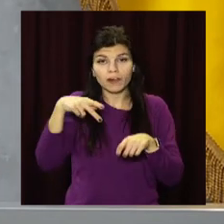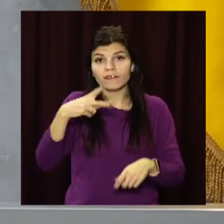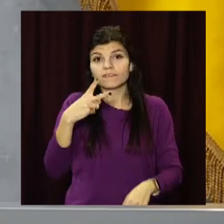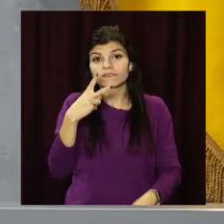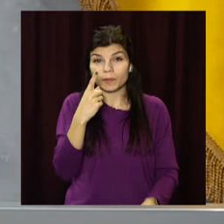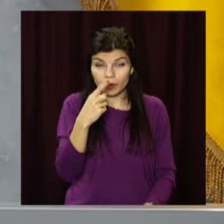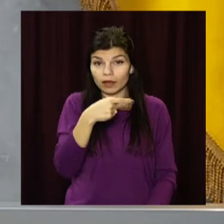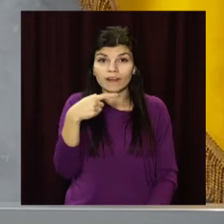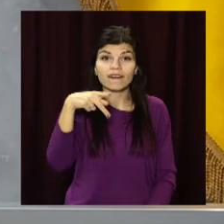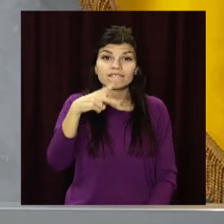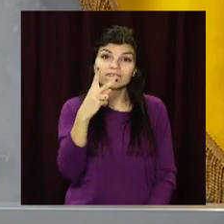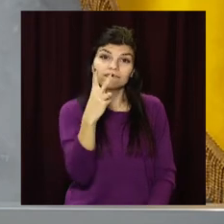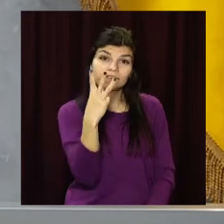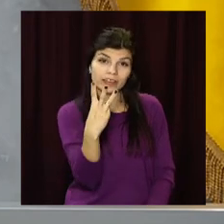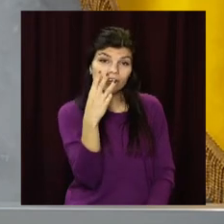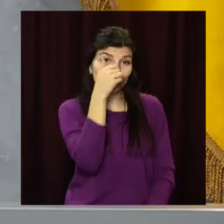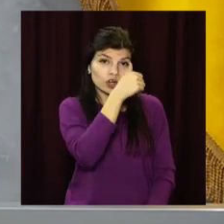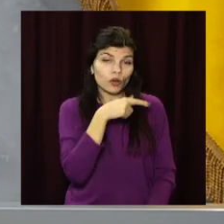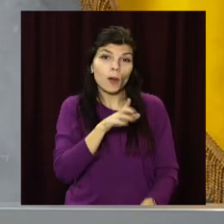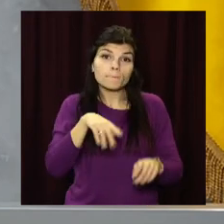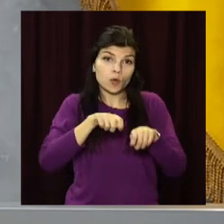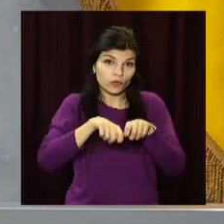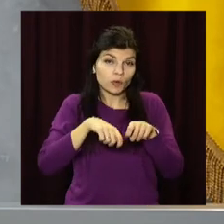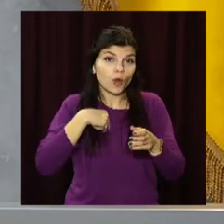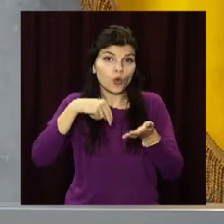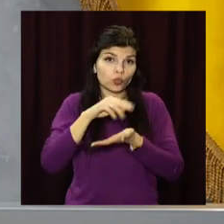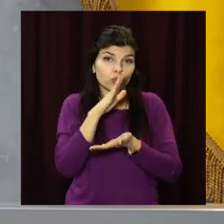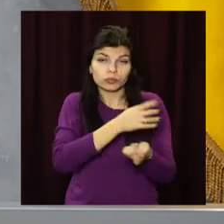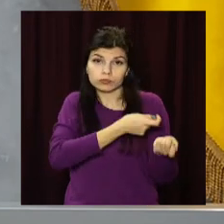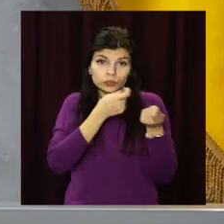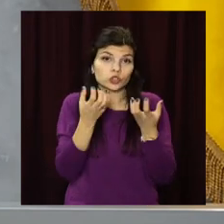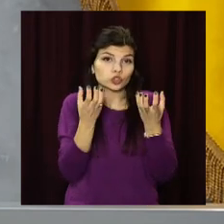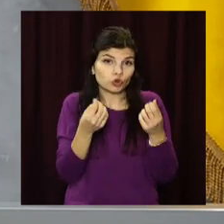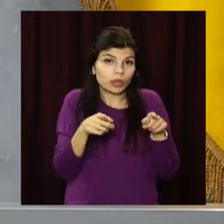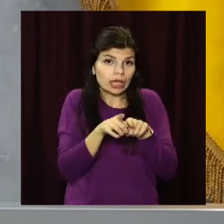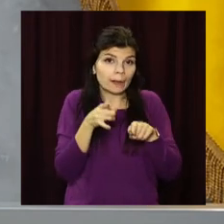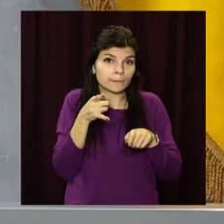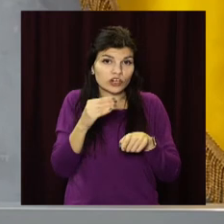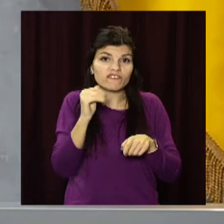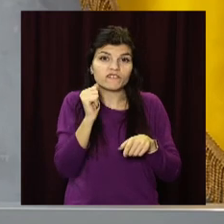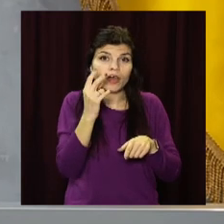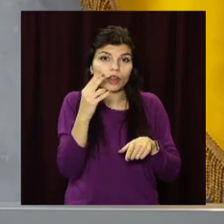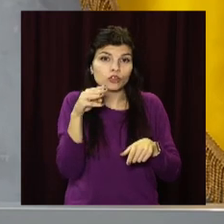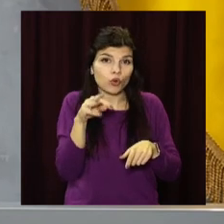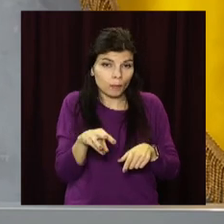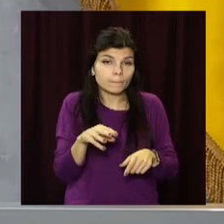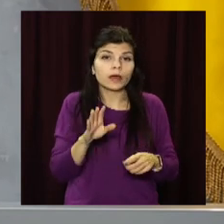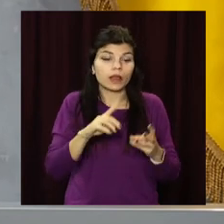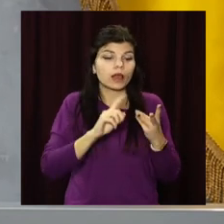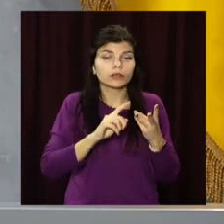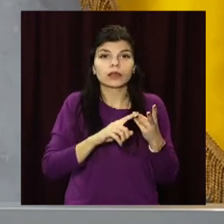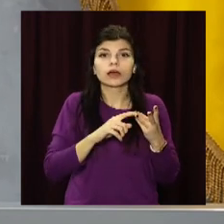2021-2023 рік, після їх перевірки, ми плануємо закупити до 100 таких машин. І третє, це використання камер типу